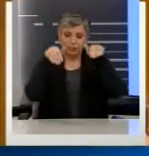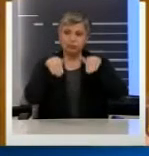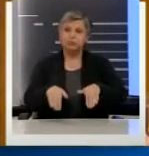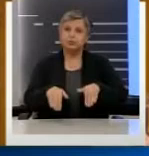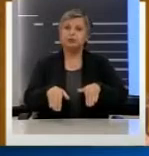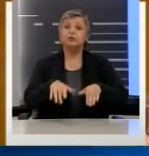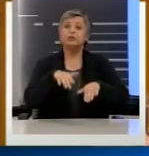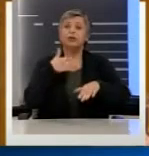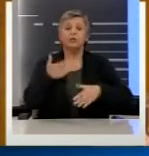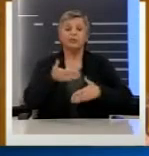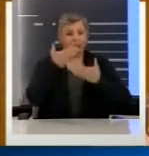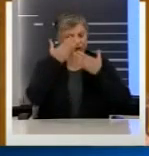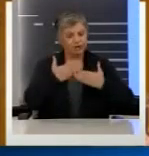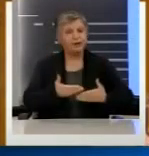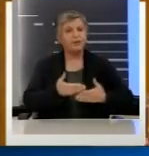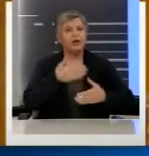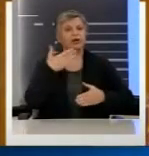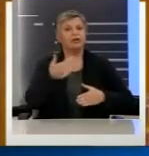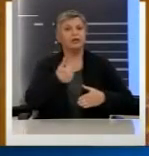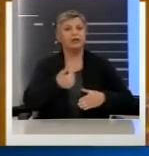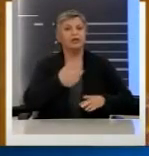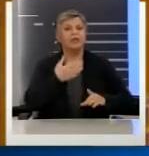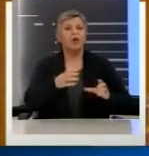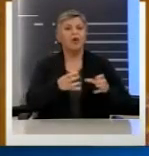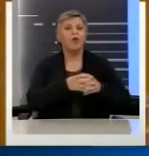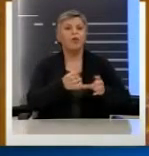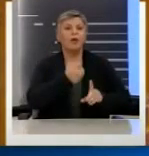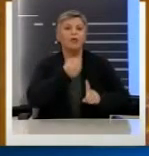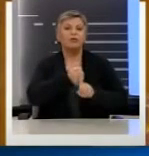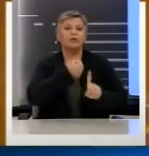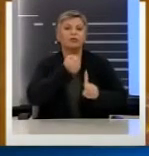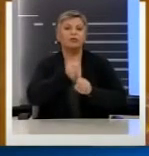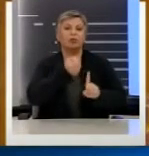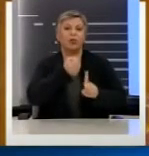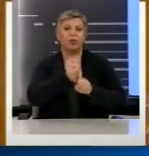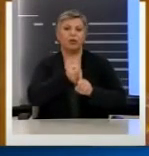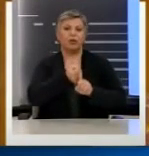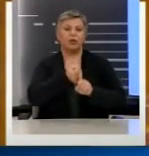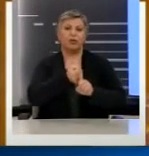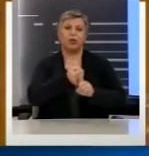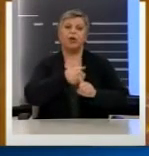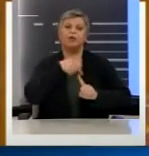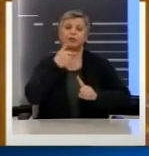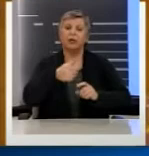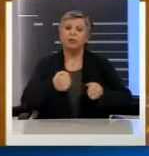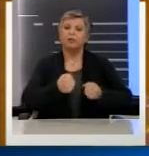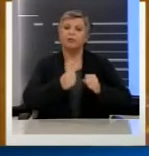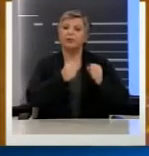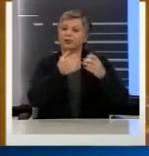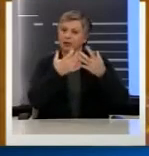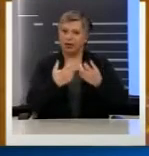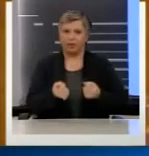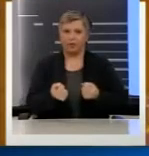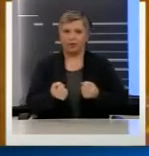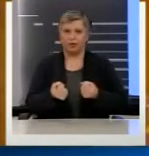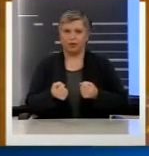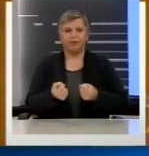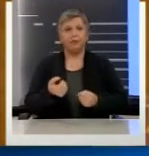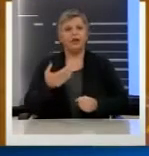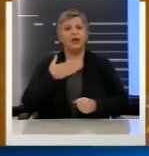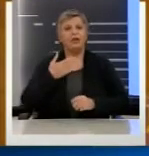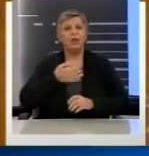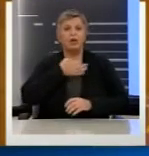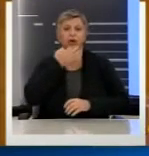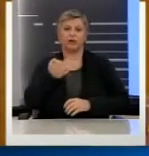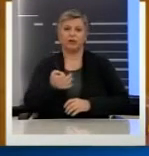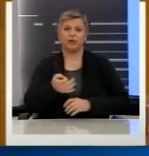των κινημάτων για τα δικαιώματα. Επιτρέψτε μου να σας πω ότι πέραν από δύο πολύ